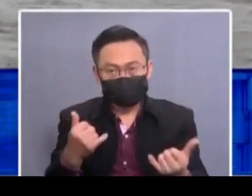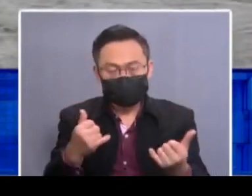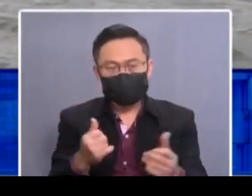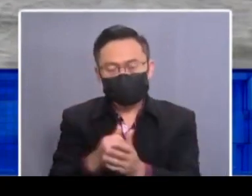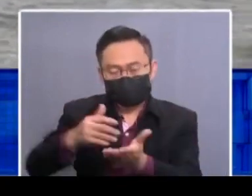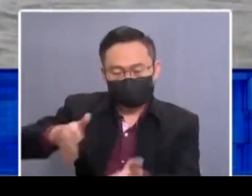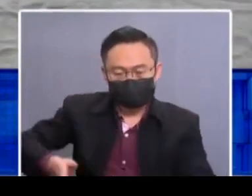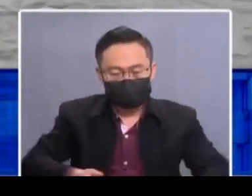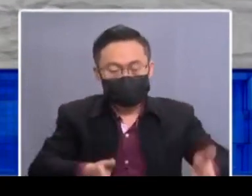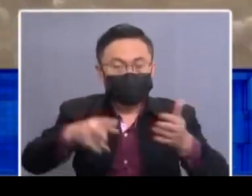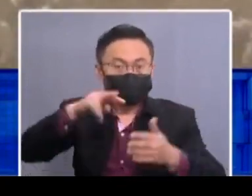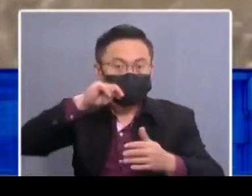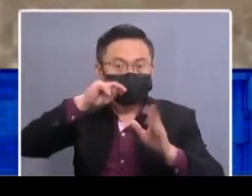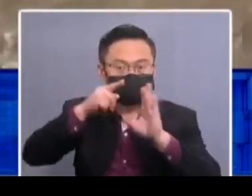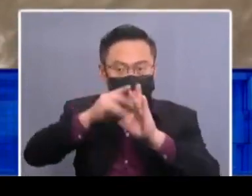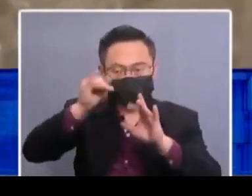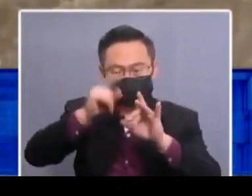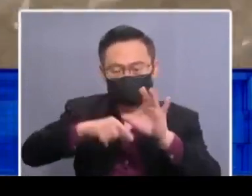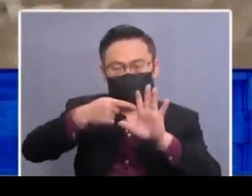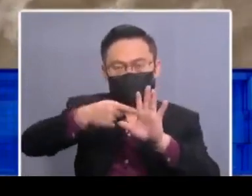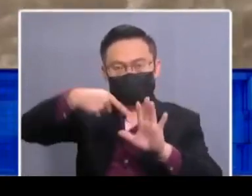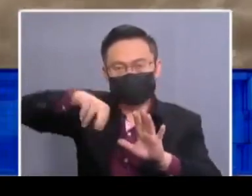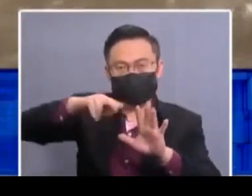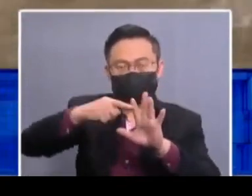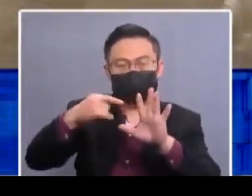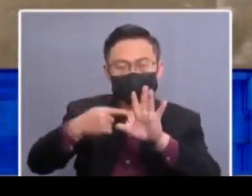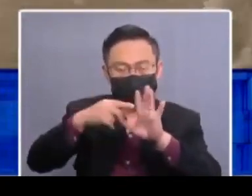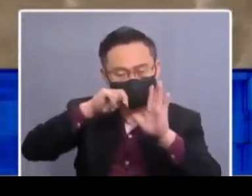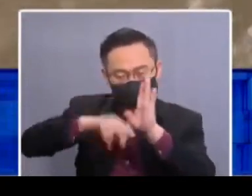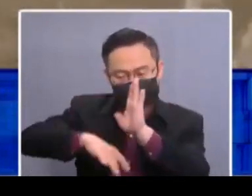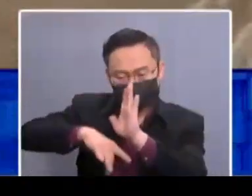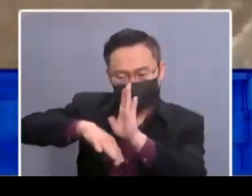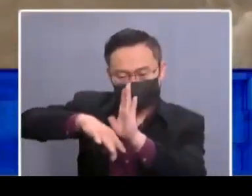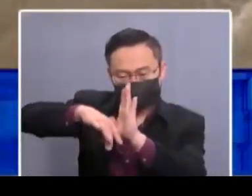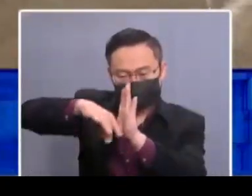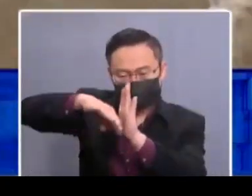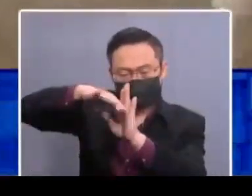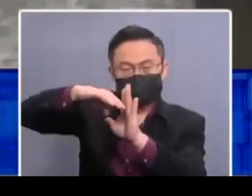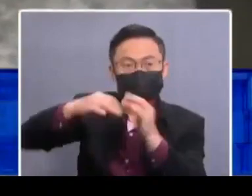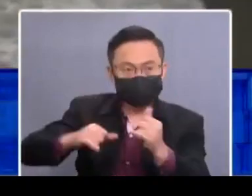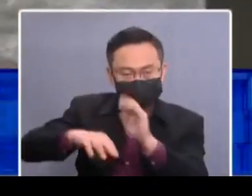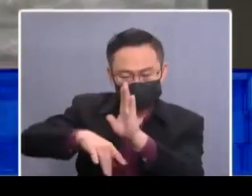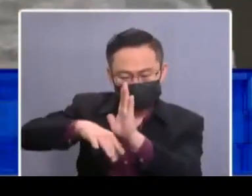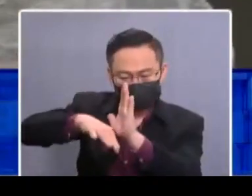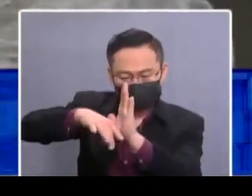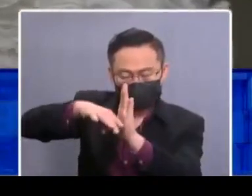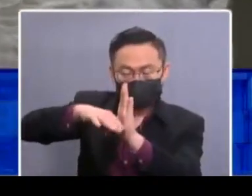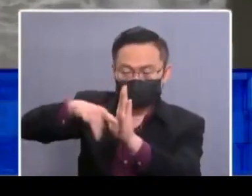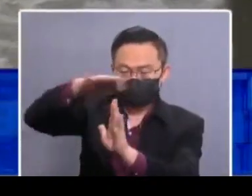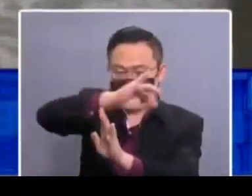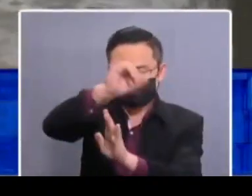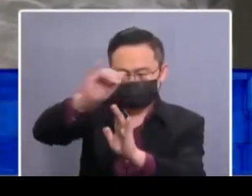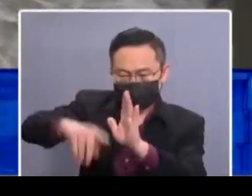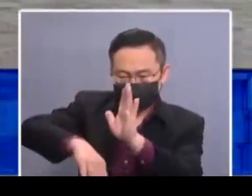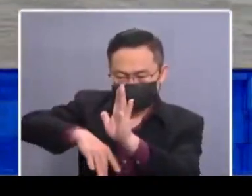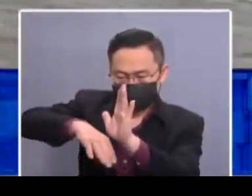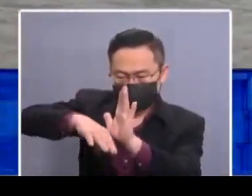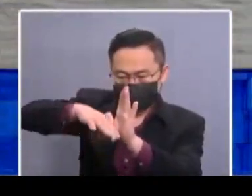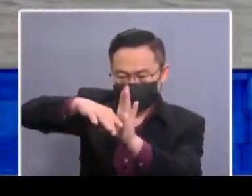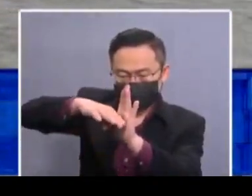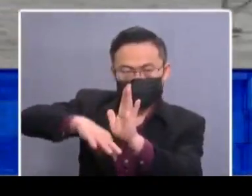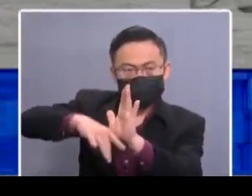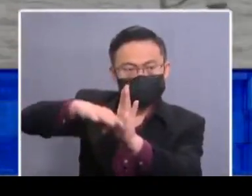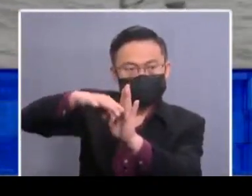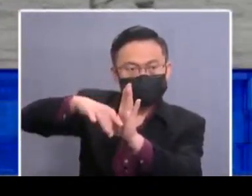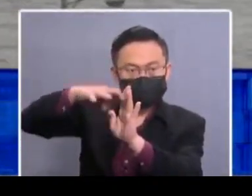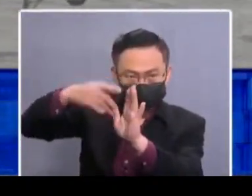จ้าพระยาก็สูงขึ้นต่อเนื่องทางสำนักงานทรัพยากรน้ำแห่งชาติก็ต้องเตือนให้ระวังสถานการณ์ลุ่มเจ้าพระยาเพราะว่าจะมีฝนตกสะส